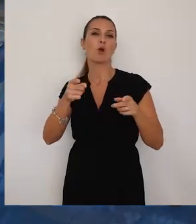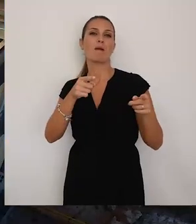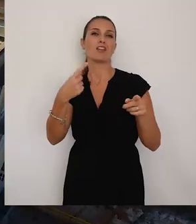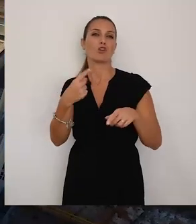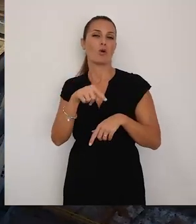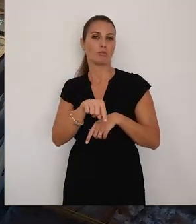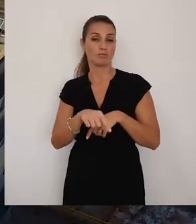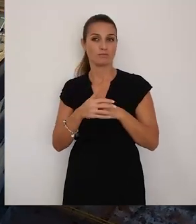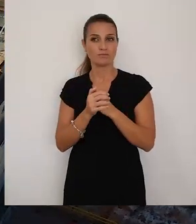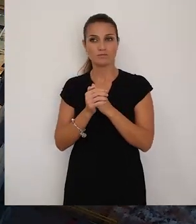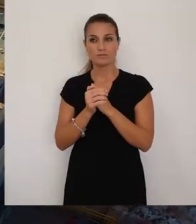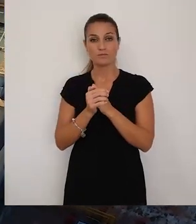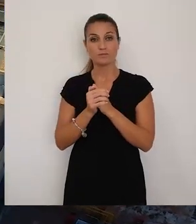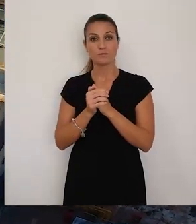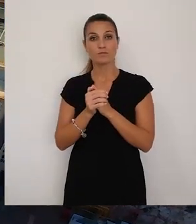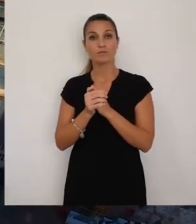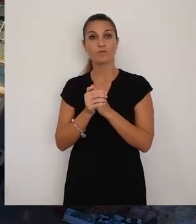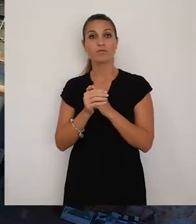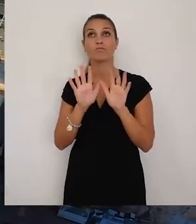del ventennio.